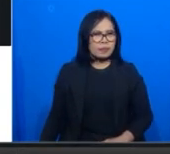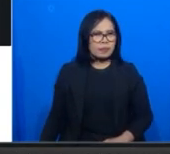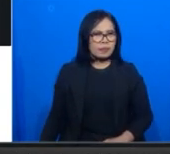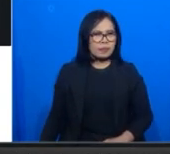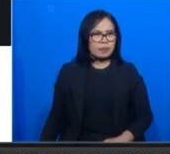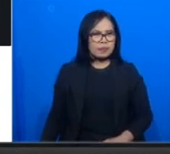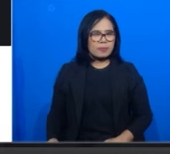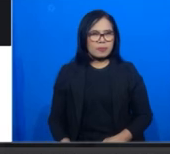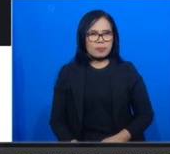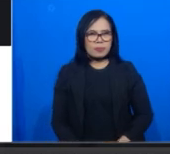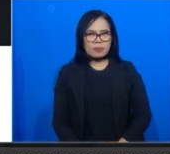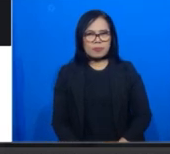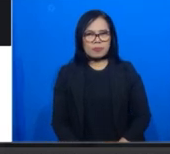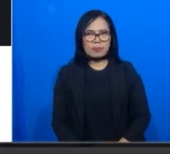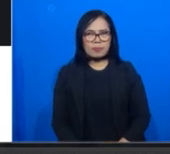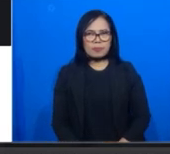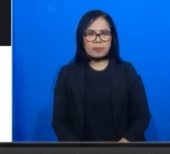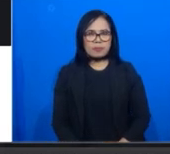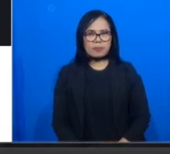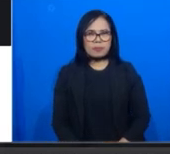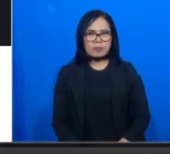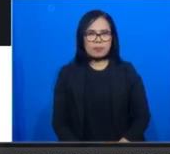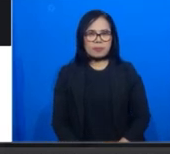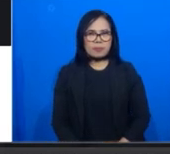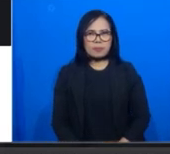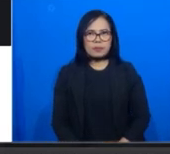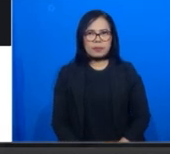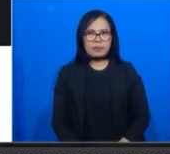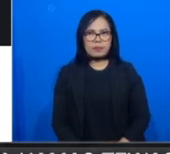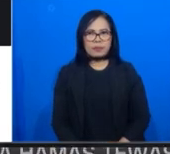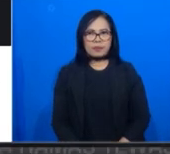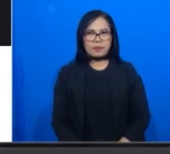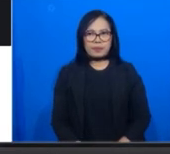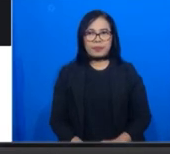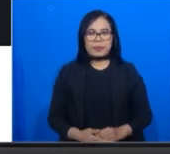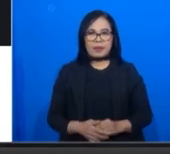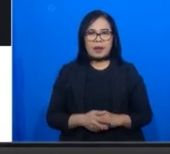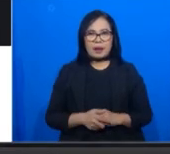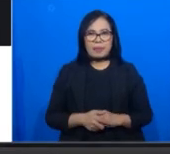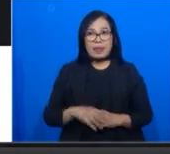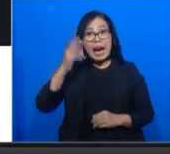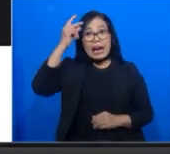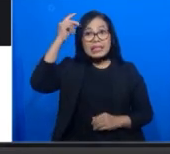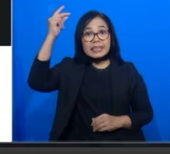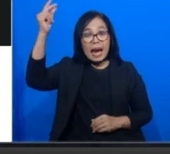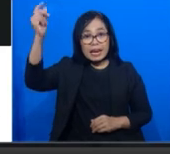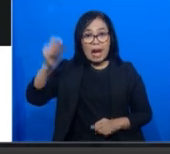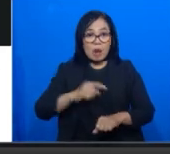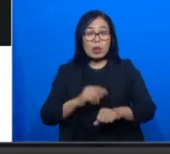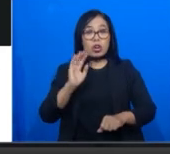ingin mengubah kota Jakarta Utara itu nanti seperti Dubai. Saya udah paham tadi, makanya saya bilang mereka berbicara ke atas, saya bicara ke